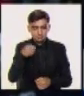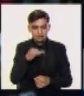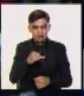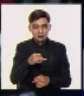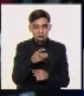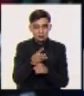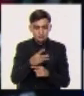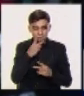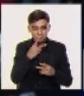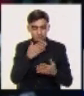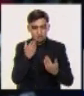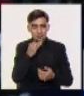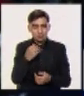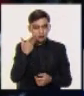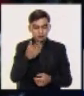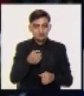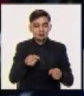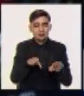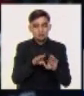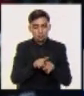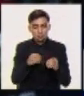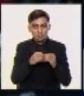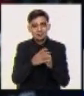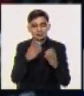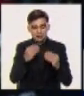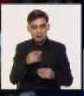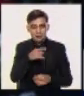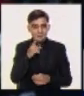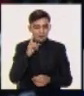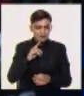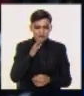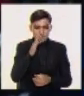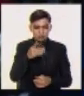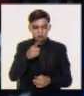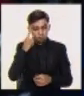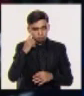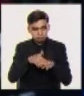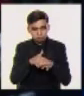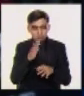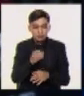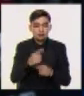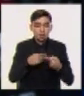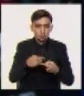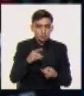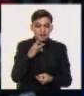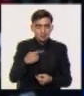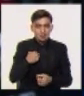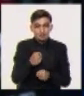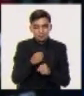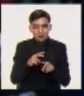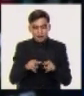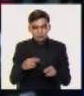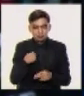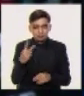мечтала я думала его как закроет на пусть дополнительно отсюда по его будет гремел подумает что это сделал я не хочу там допустим